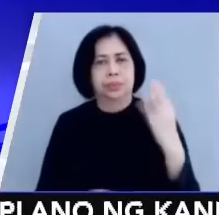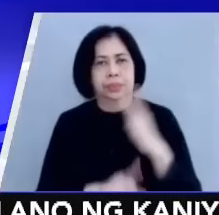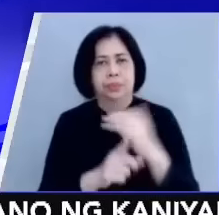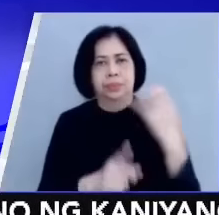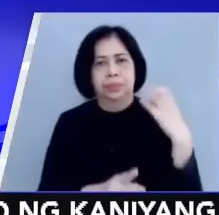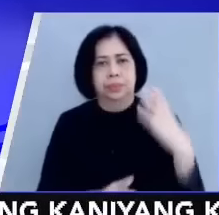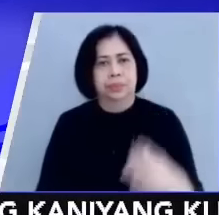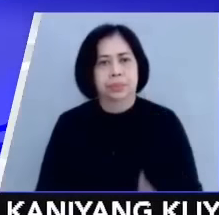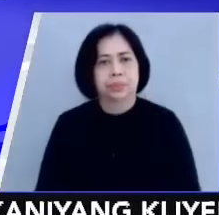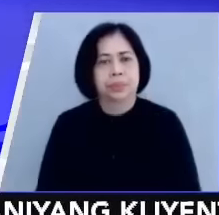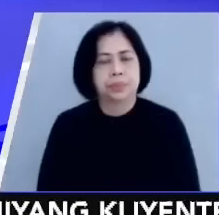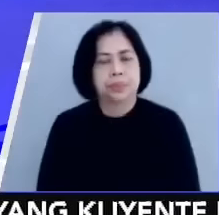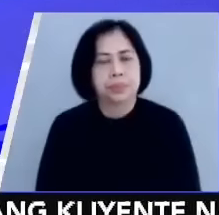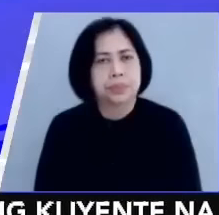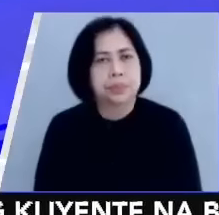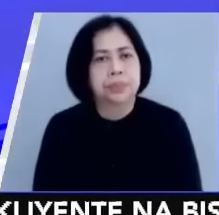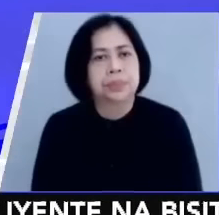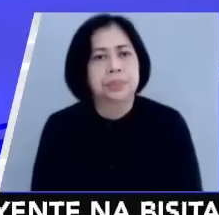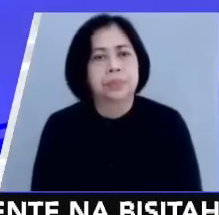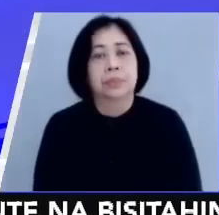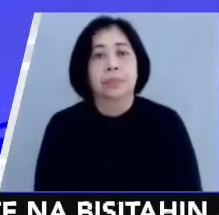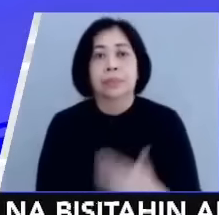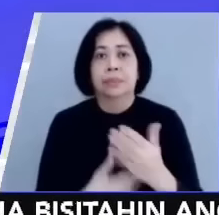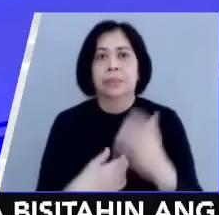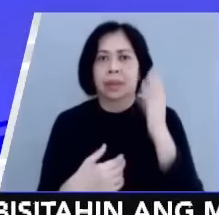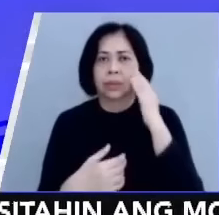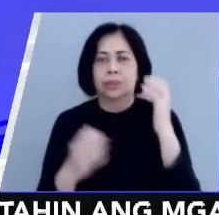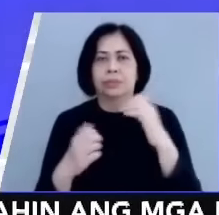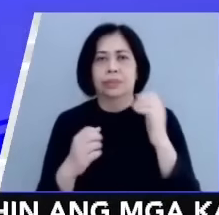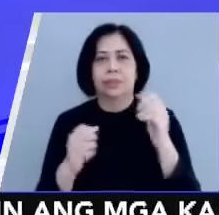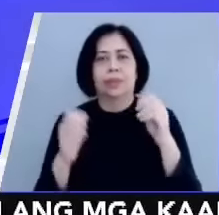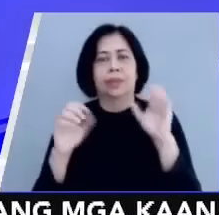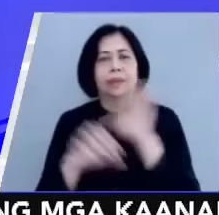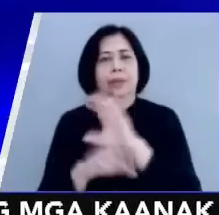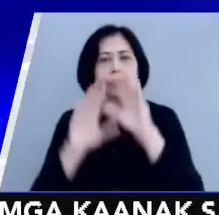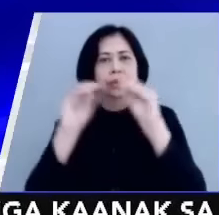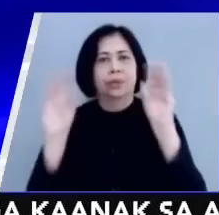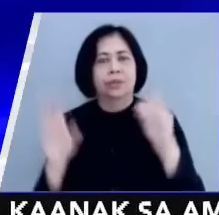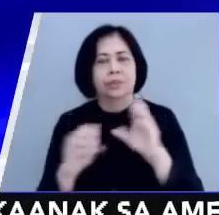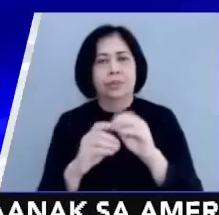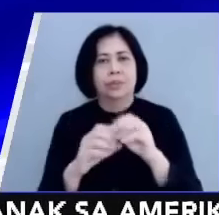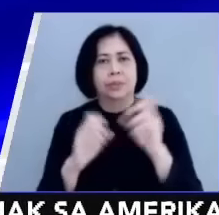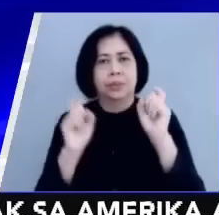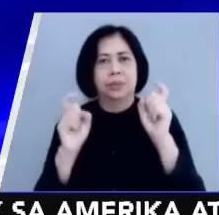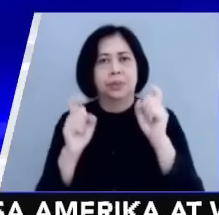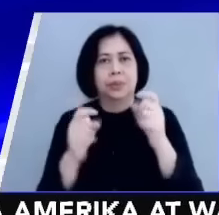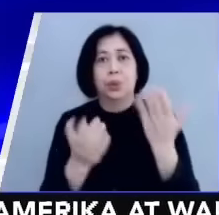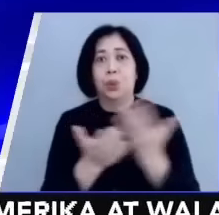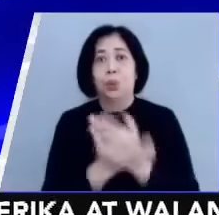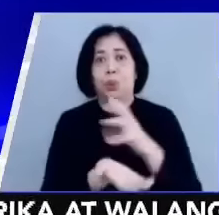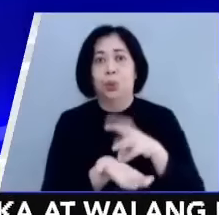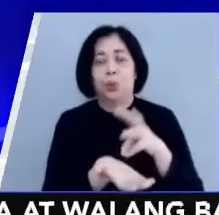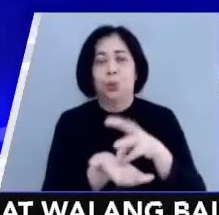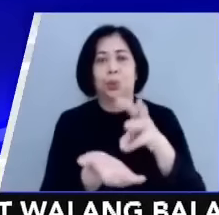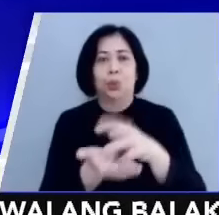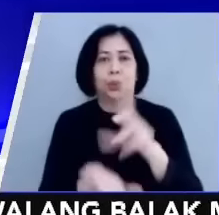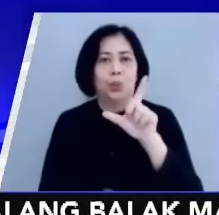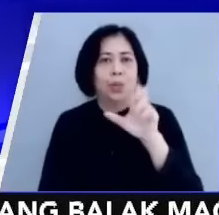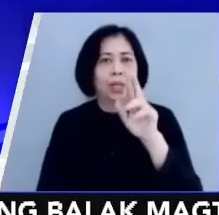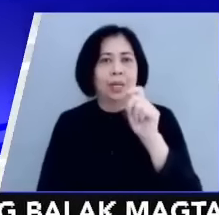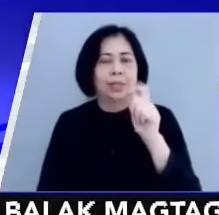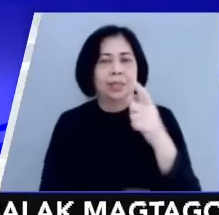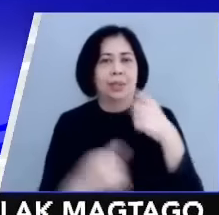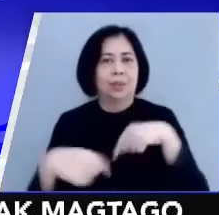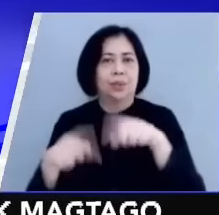Sakto sa inaasahang Christmas rush ang nalalapit na pagbubukas ng limang bagong istasyon ng LRT Line 1 Cavite Extension.